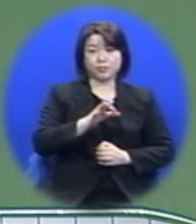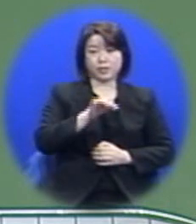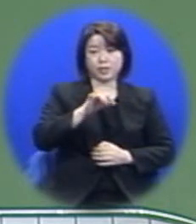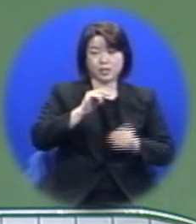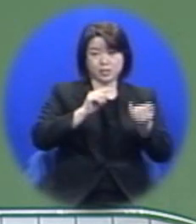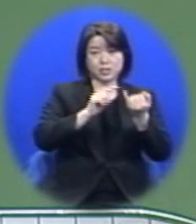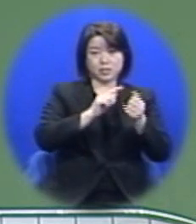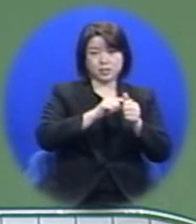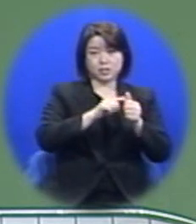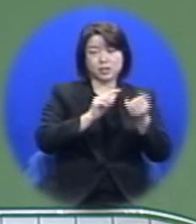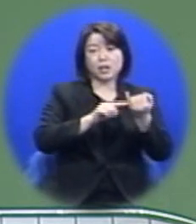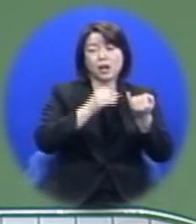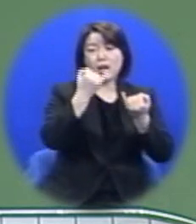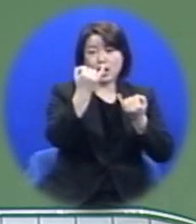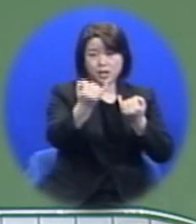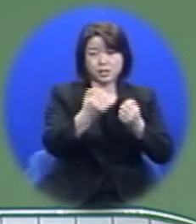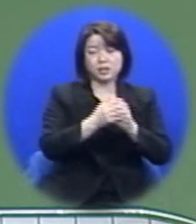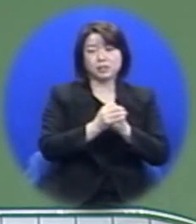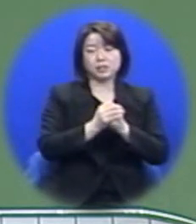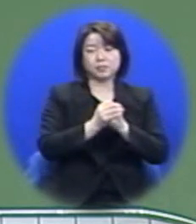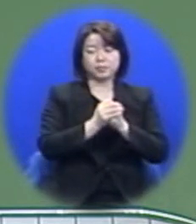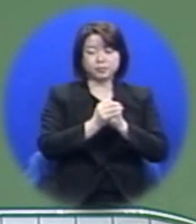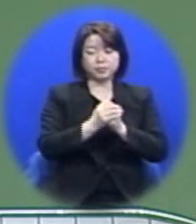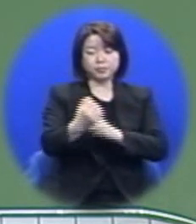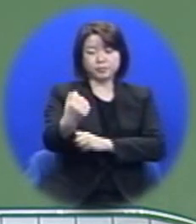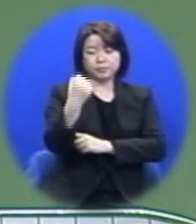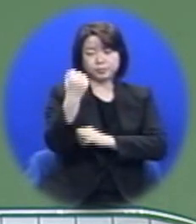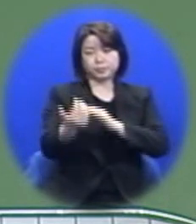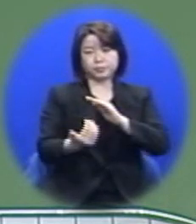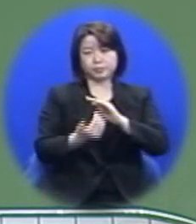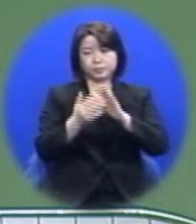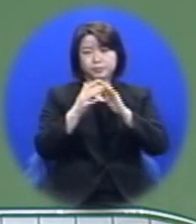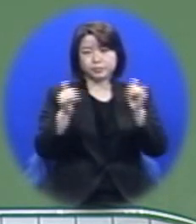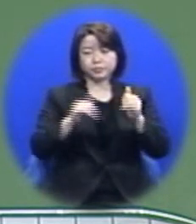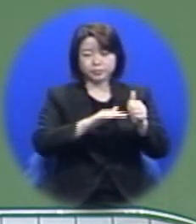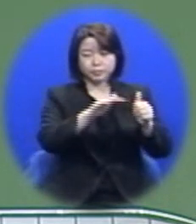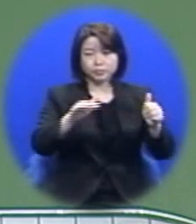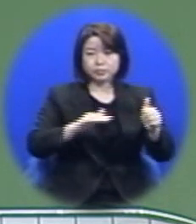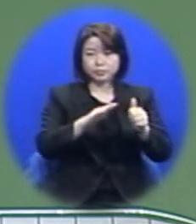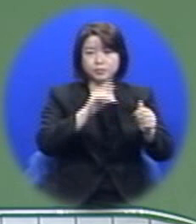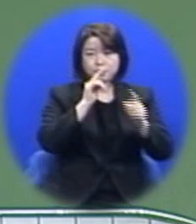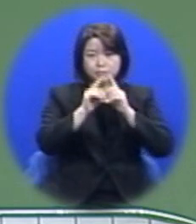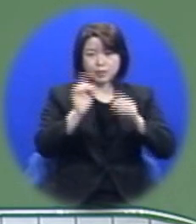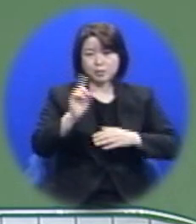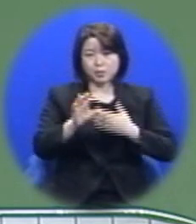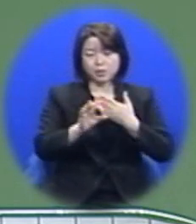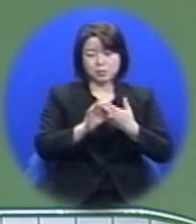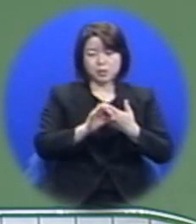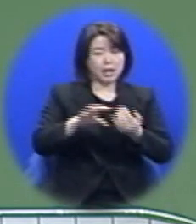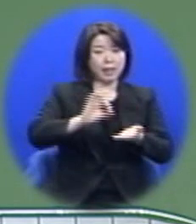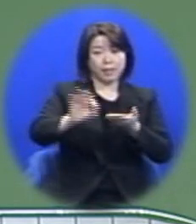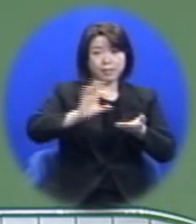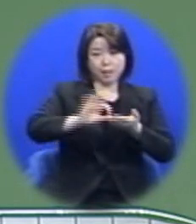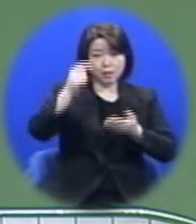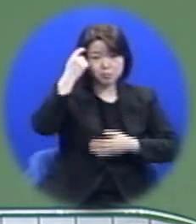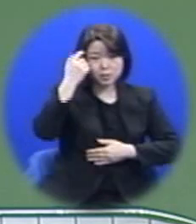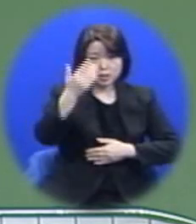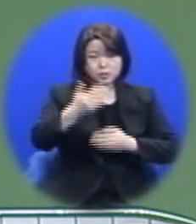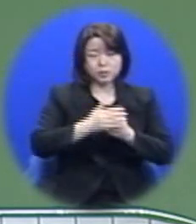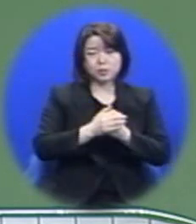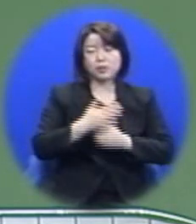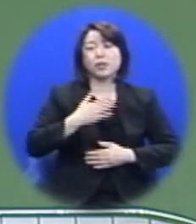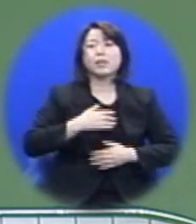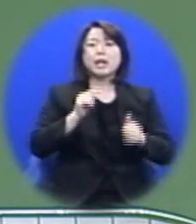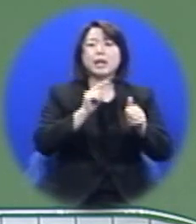엘리자벳은 그 전능자의 그늘에서 이렇게 대답합니다. 낭비라니요? 나의 남편은 온